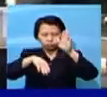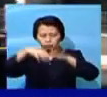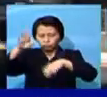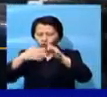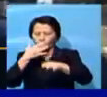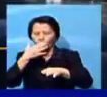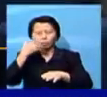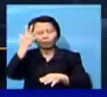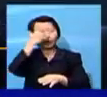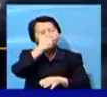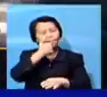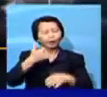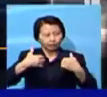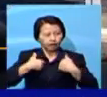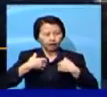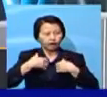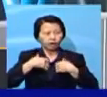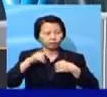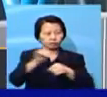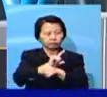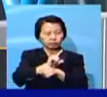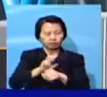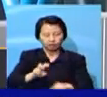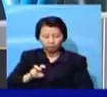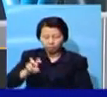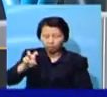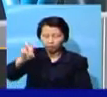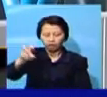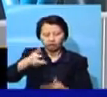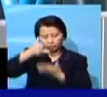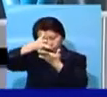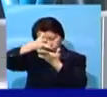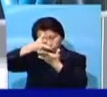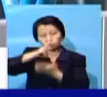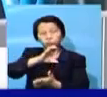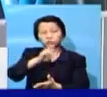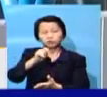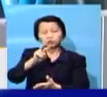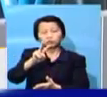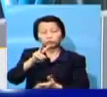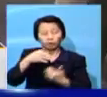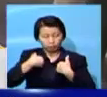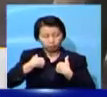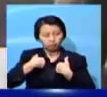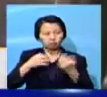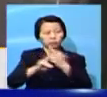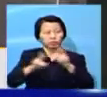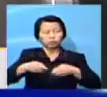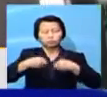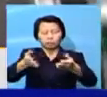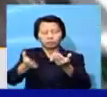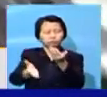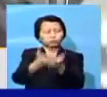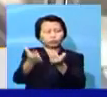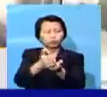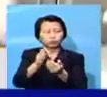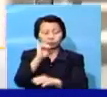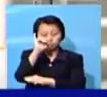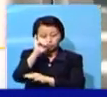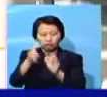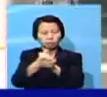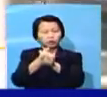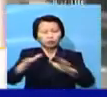pelangi turut dilengkapi esalator dan kamera Lit tertutup CCTV disediakan bagi memberi kemudahan dan menjamin